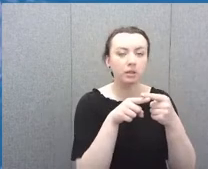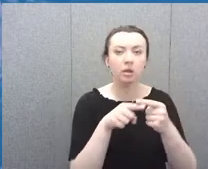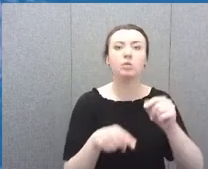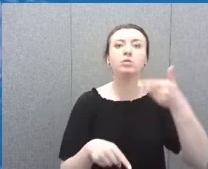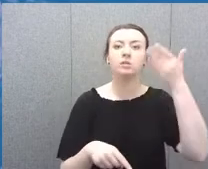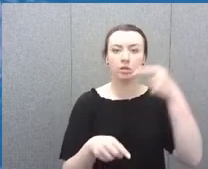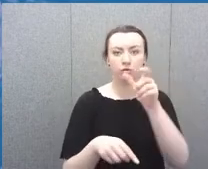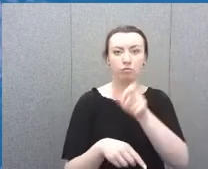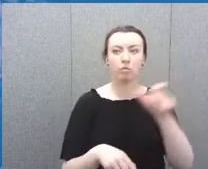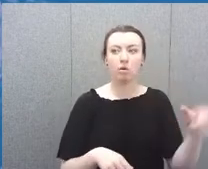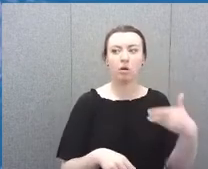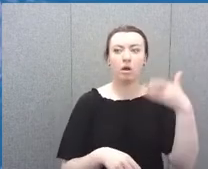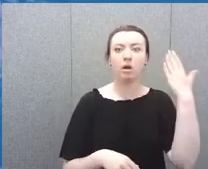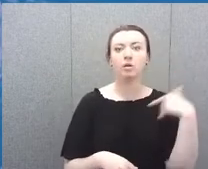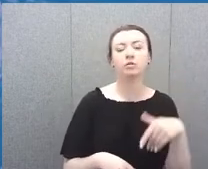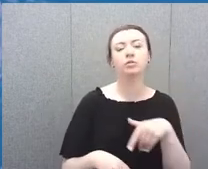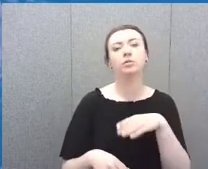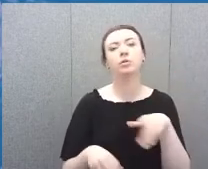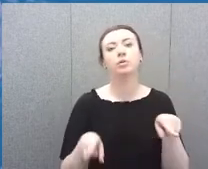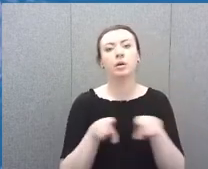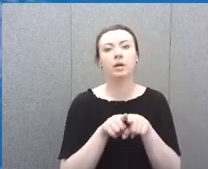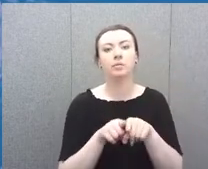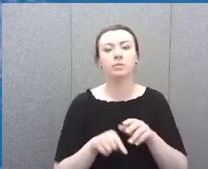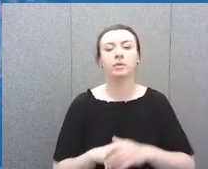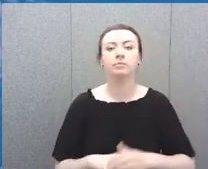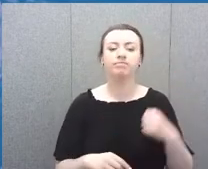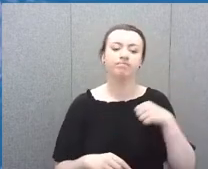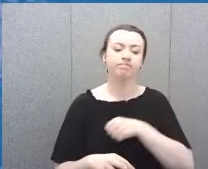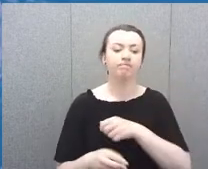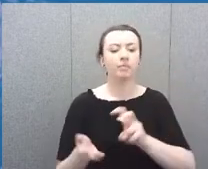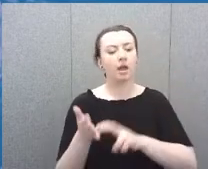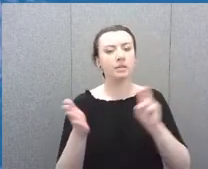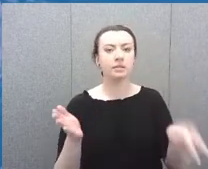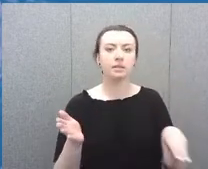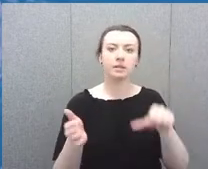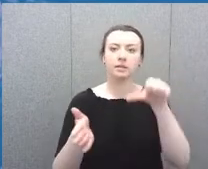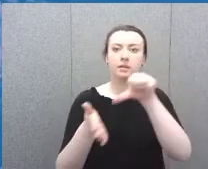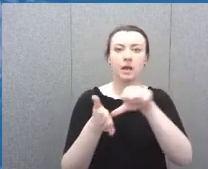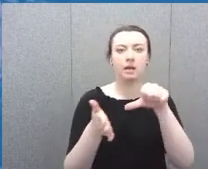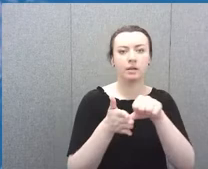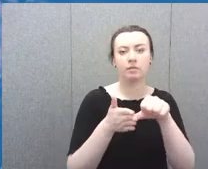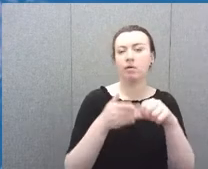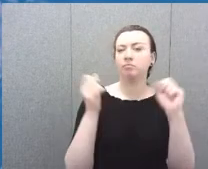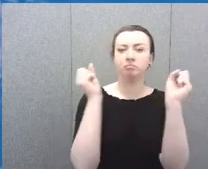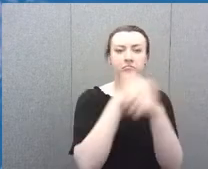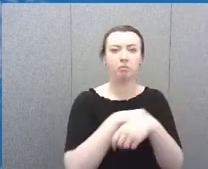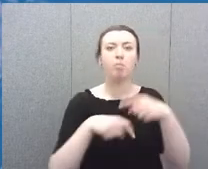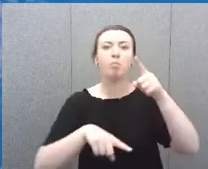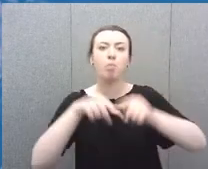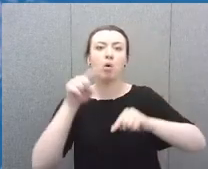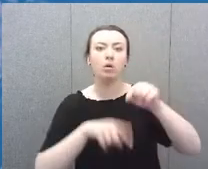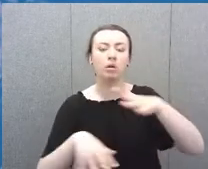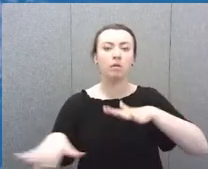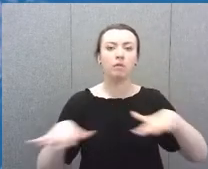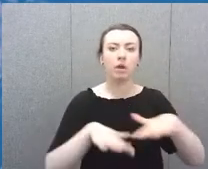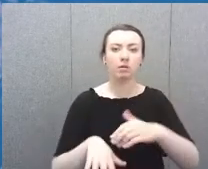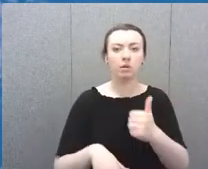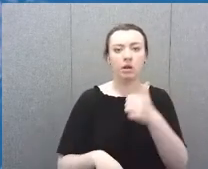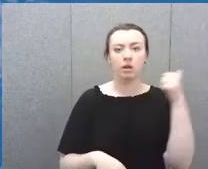белорусов принимать участие в политической организации за свое